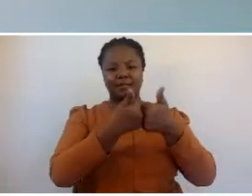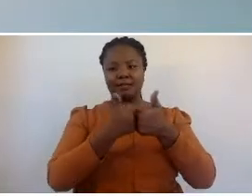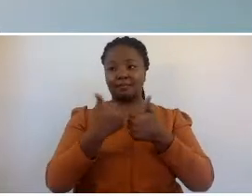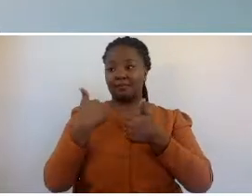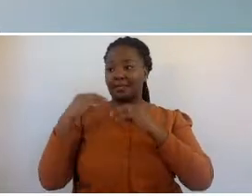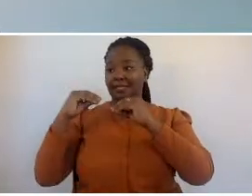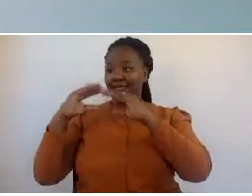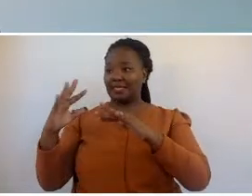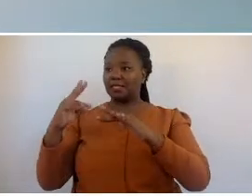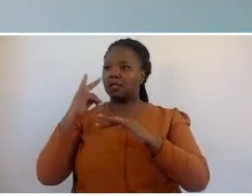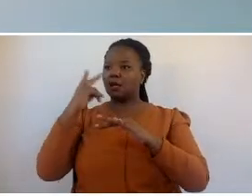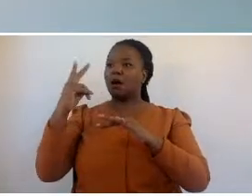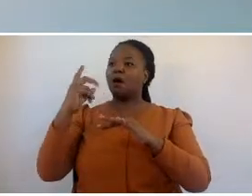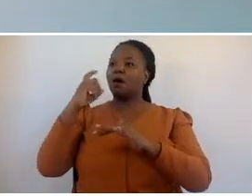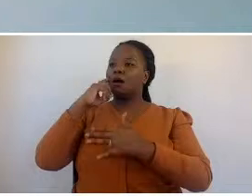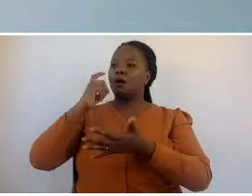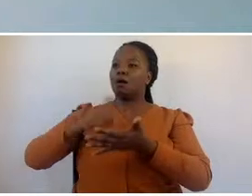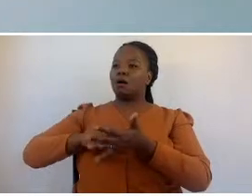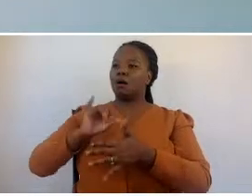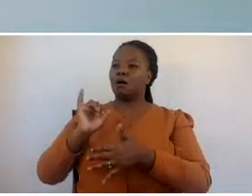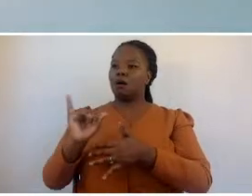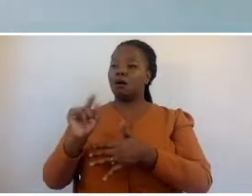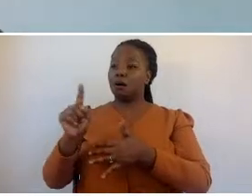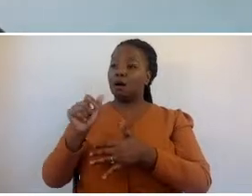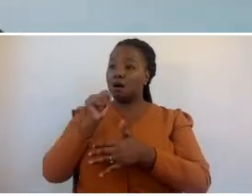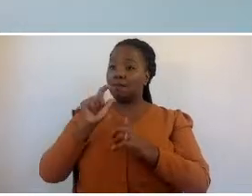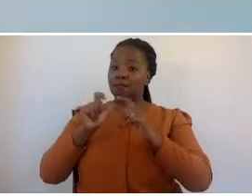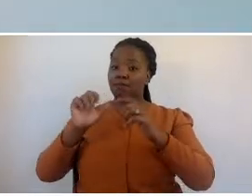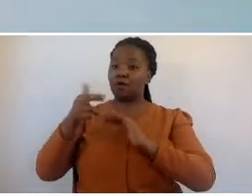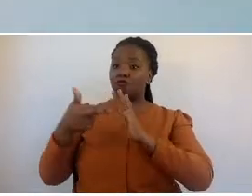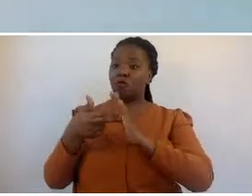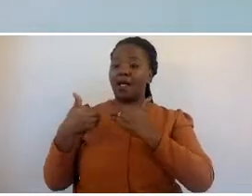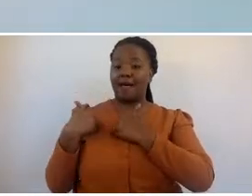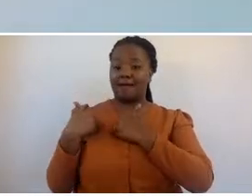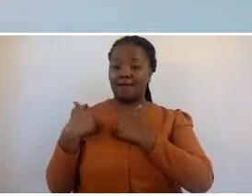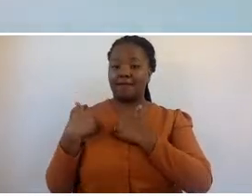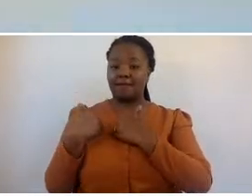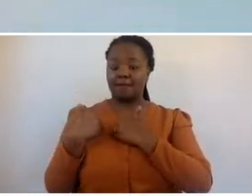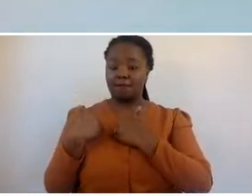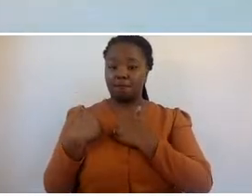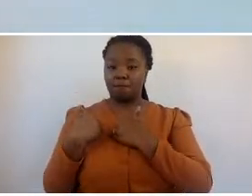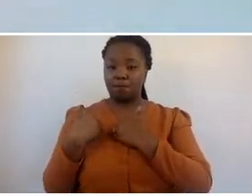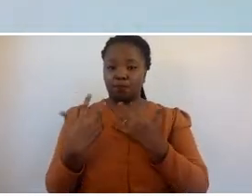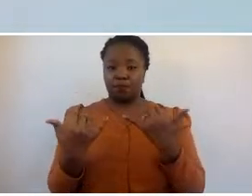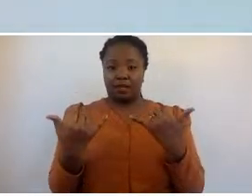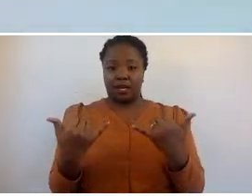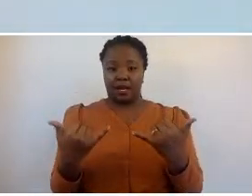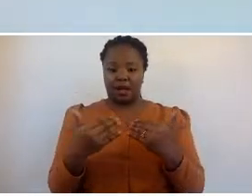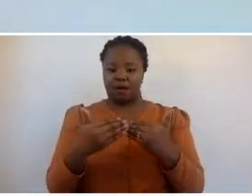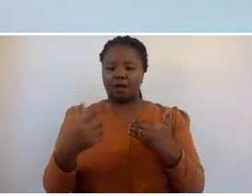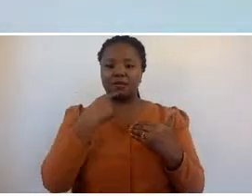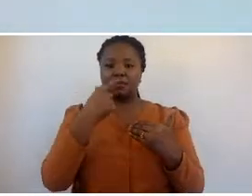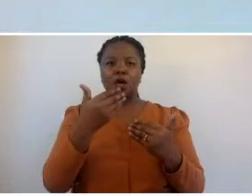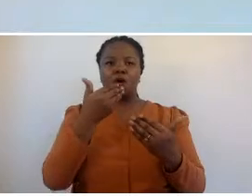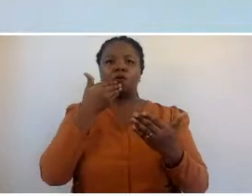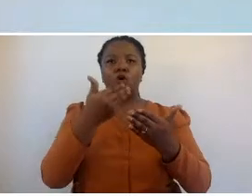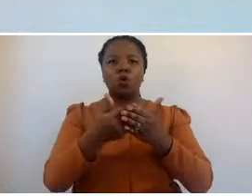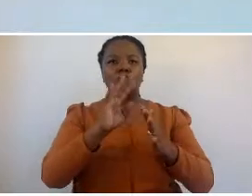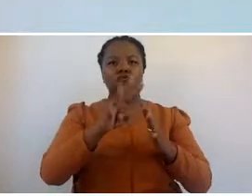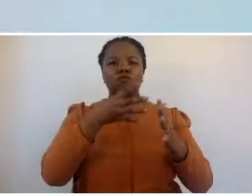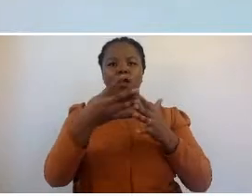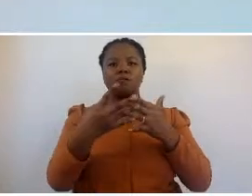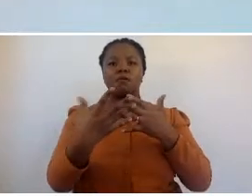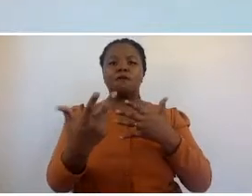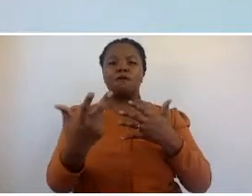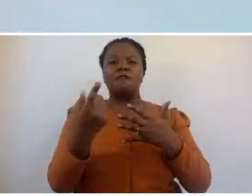Les enseignants se sont rendus compte qu'ils devaient jouer un rôle encore plus grand que d'habitude. Ce qui nous ramène à ce qu'est un cadre